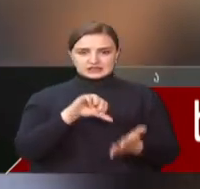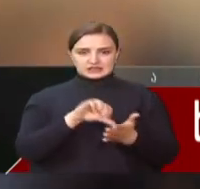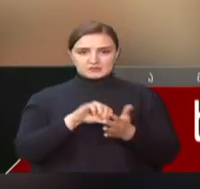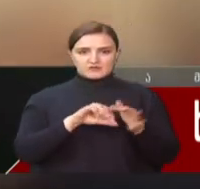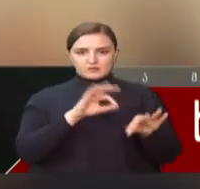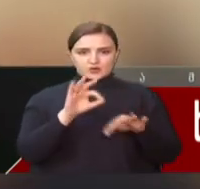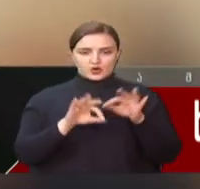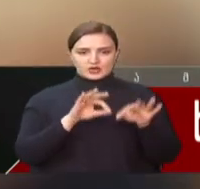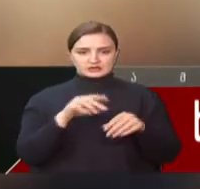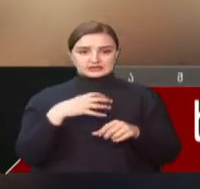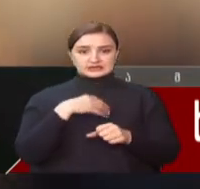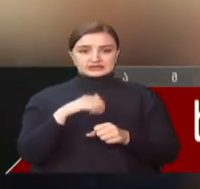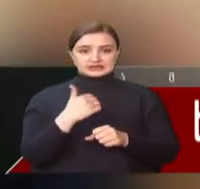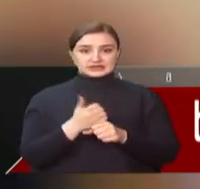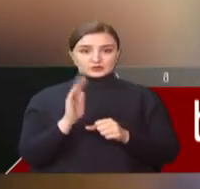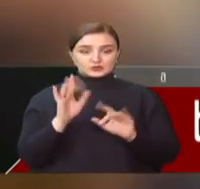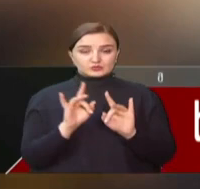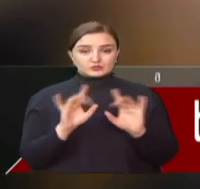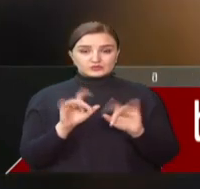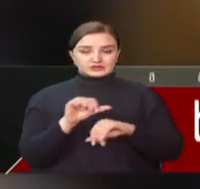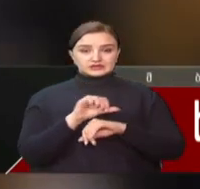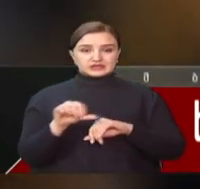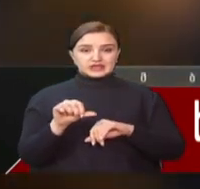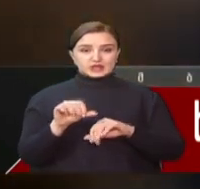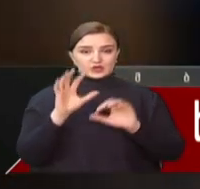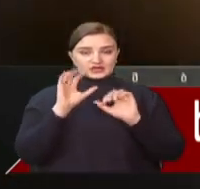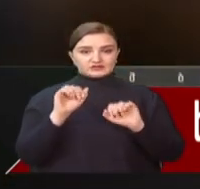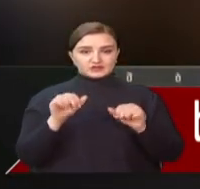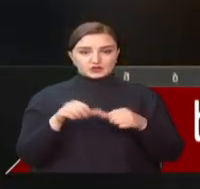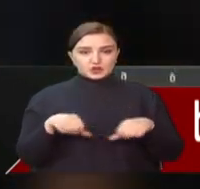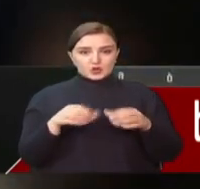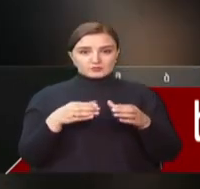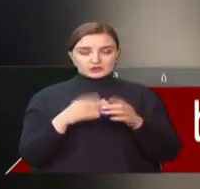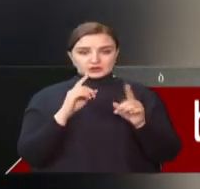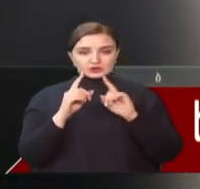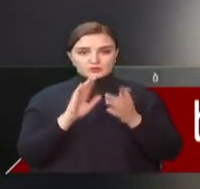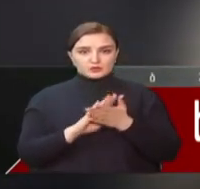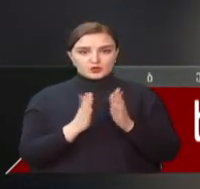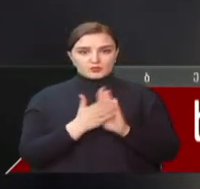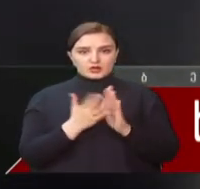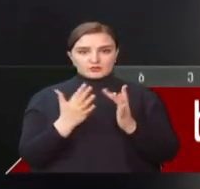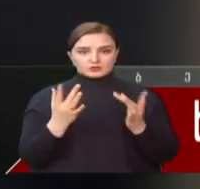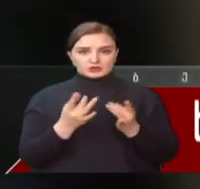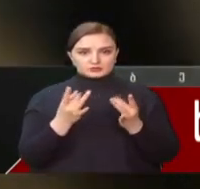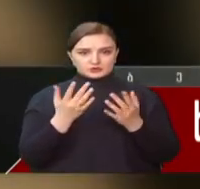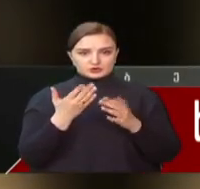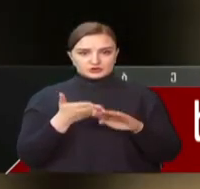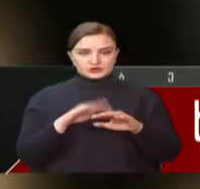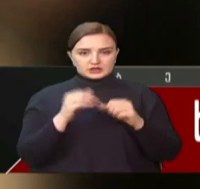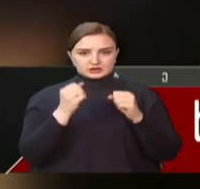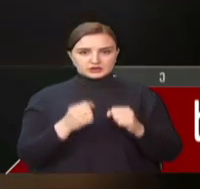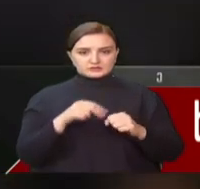proektis ziritad printsipebs tsaradgendren. Sagareo da tavdotsvis gaertenebuli komitetebis khdomaze vitareba ramdejer medaizeba.